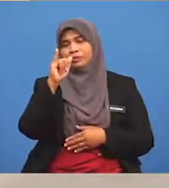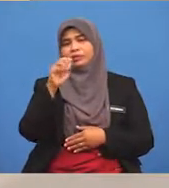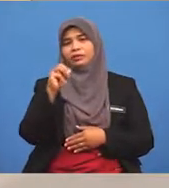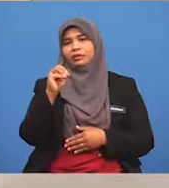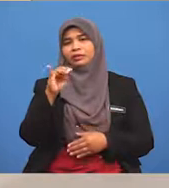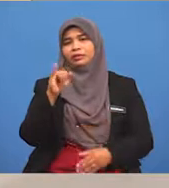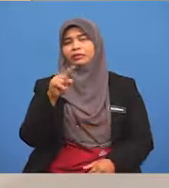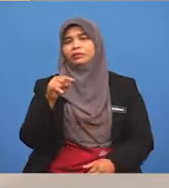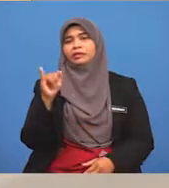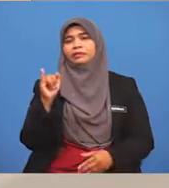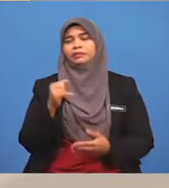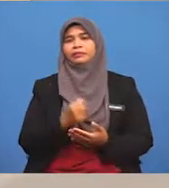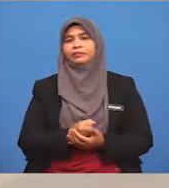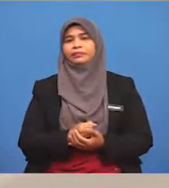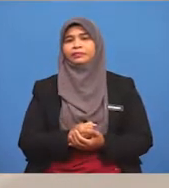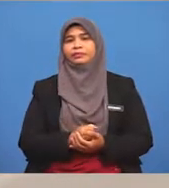bin Muhammad Hafiz.